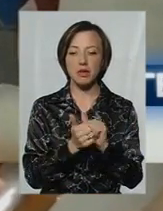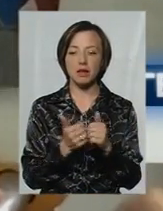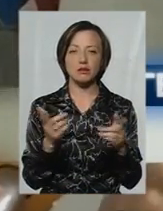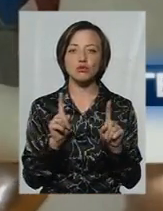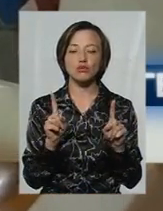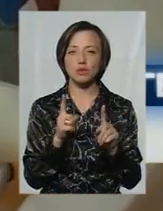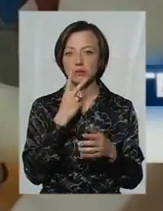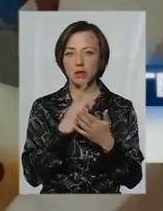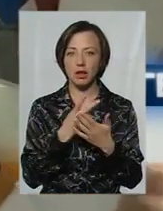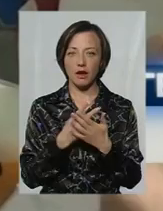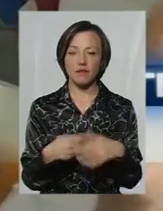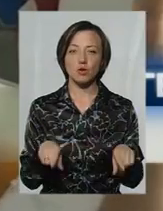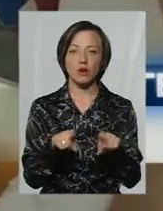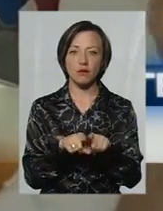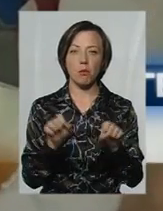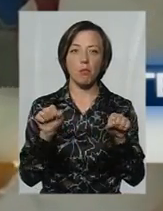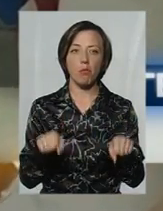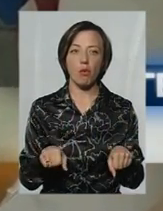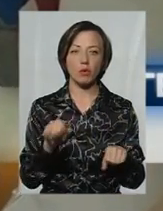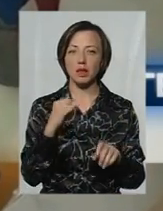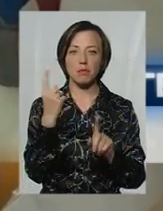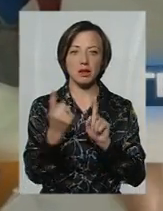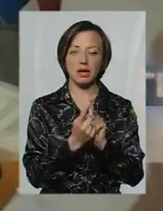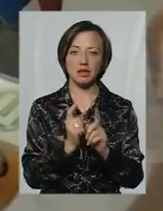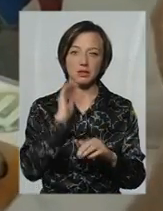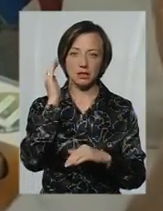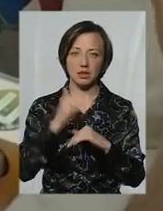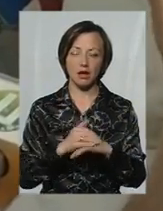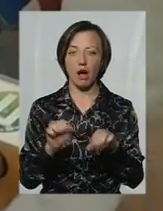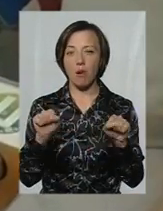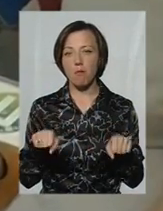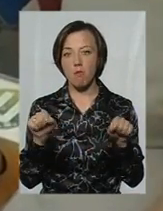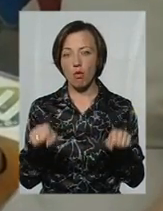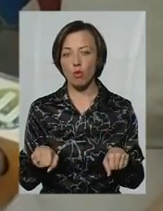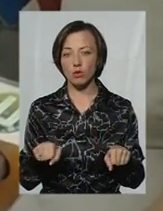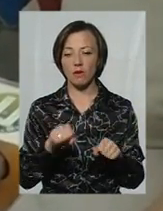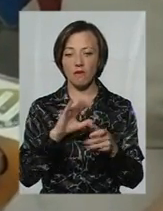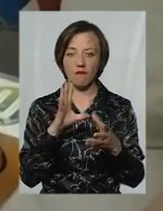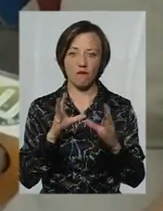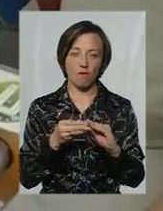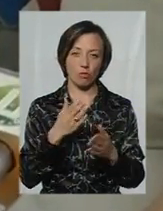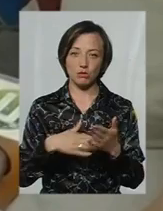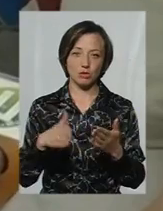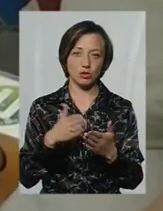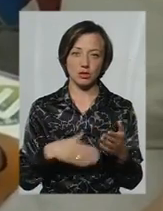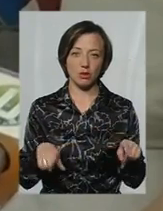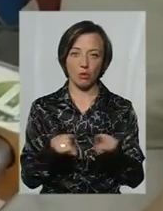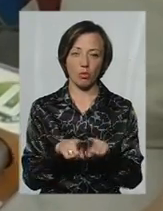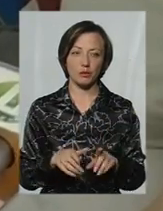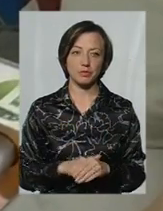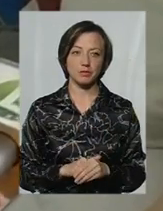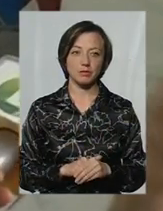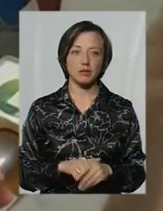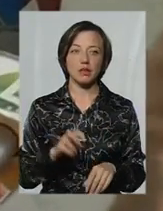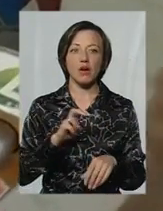одно можуть і не підходити цілий день, а можуть взагалі, розумієте, таке.